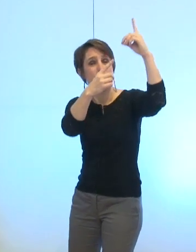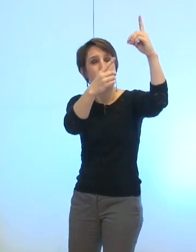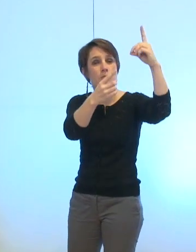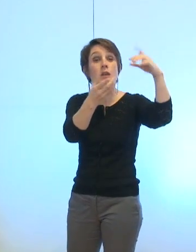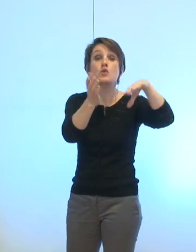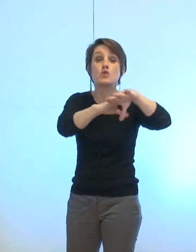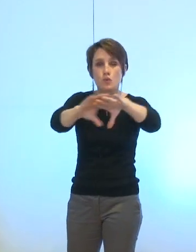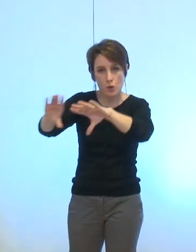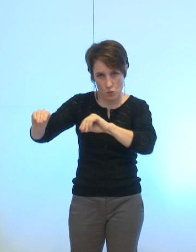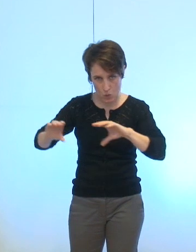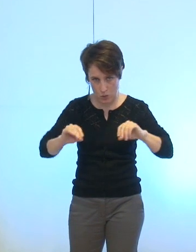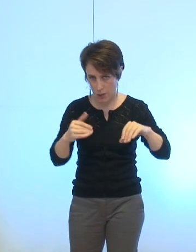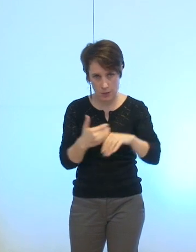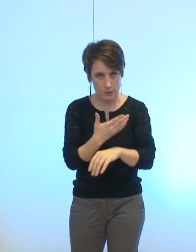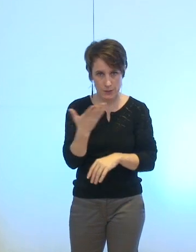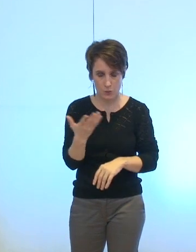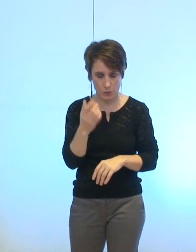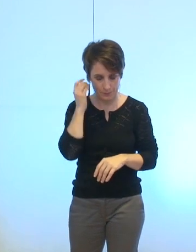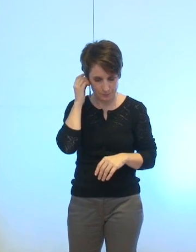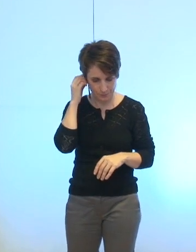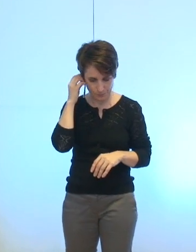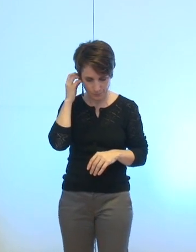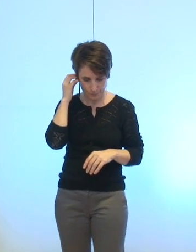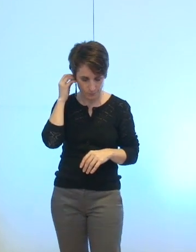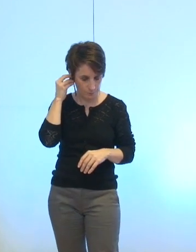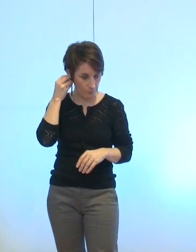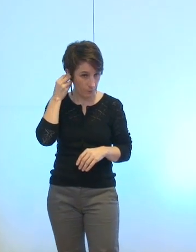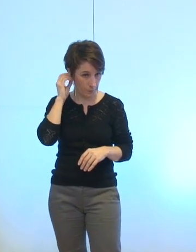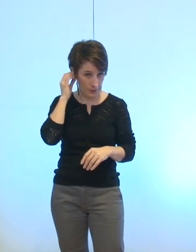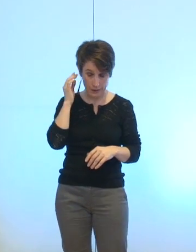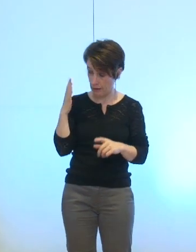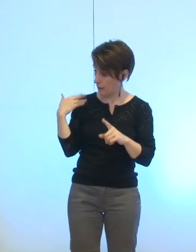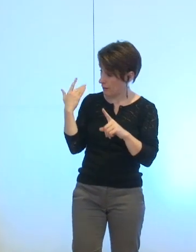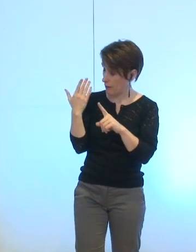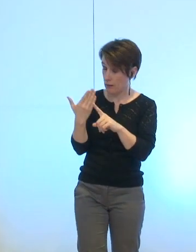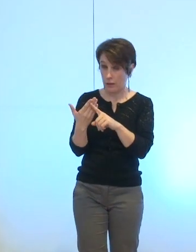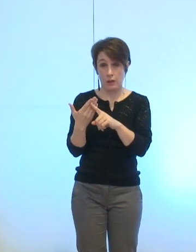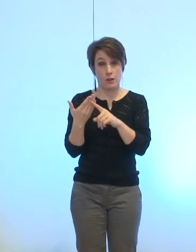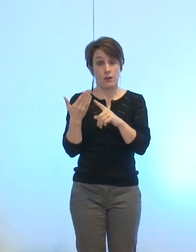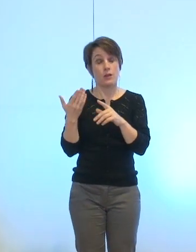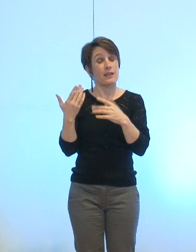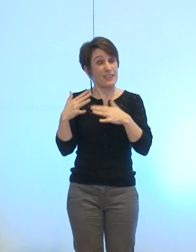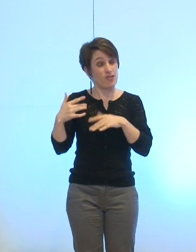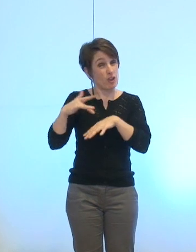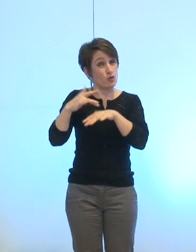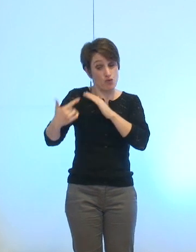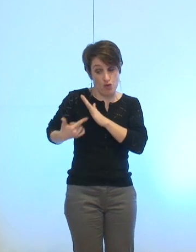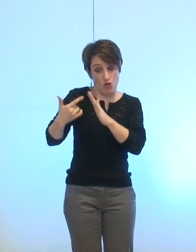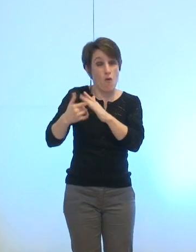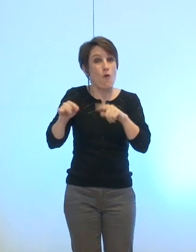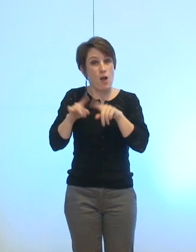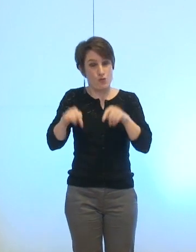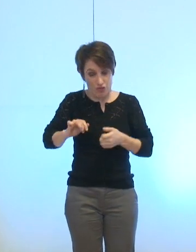déjà par deux fois modifié le budget admettons même si cela mériterait un